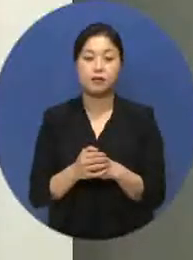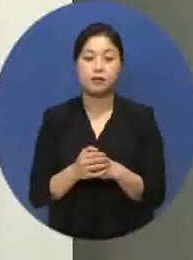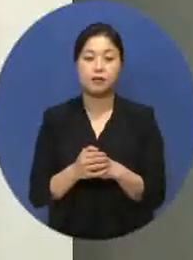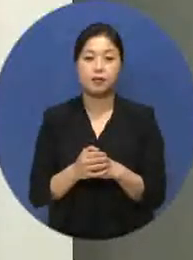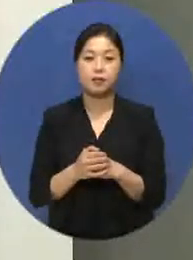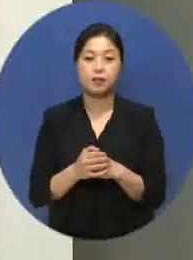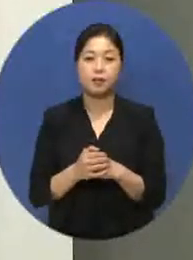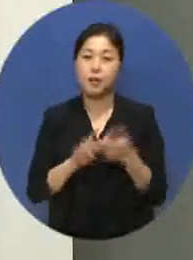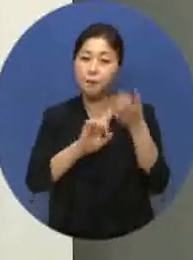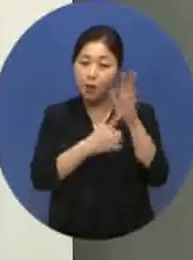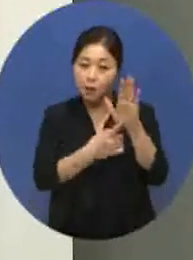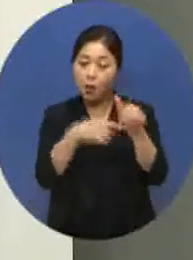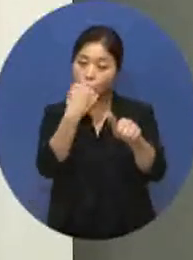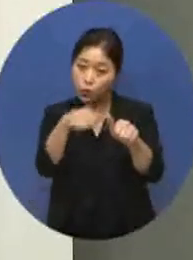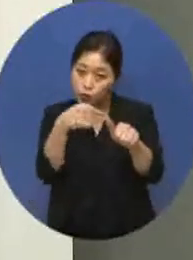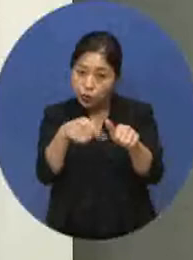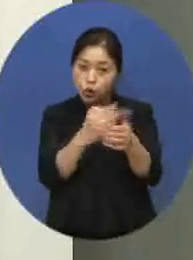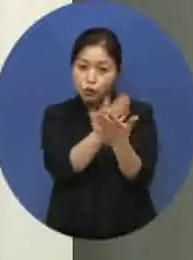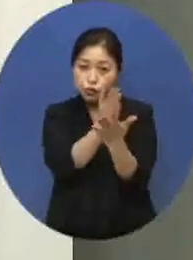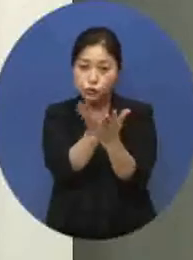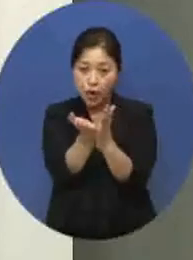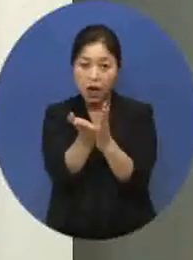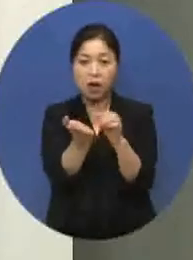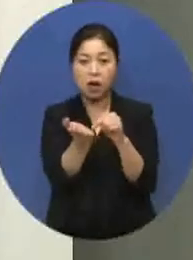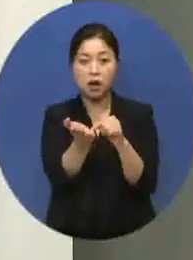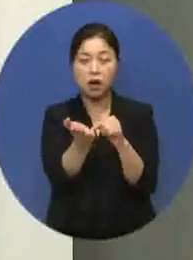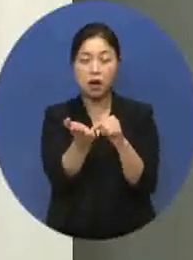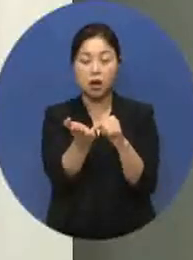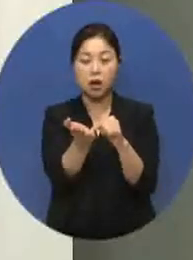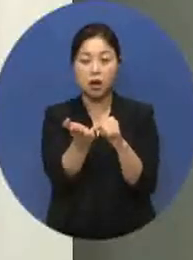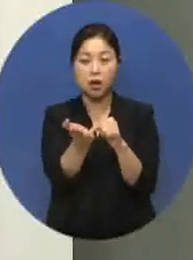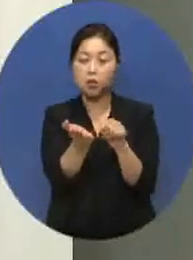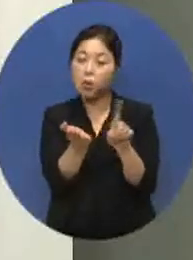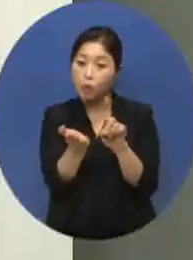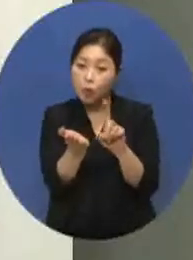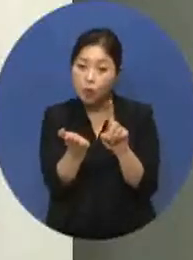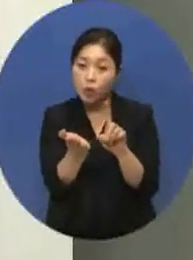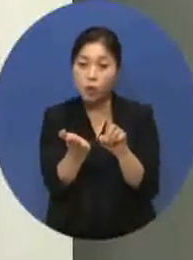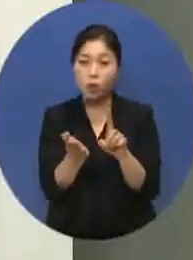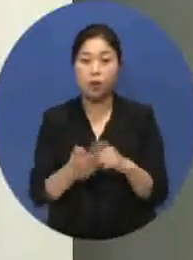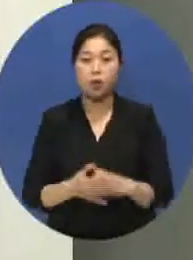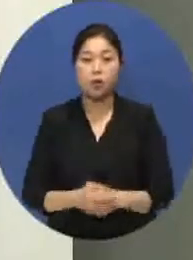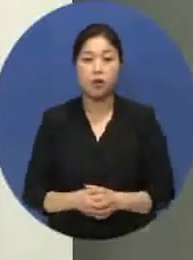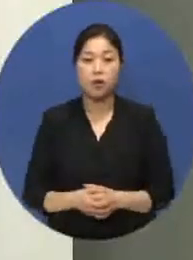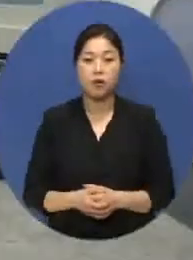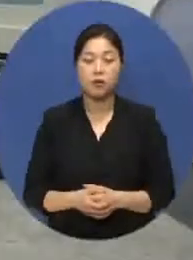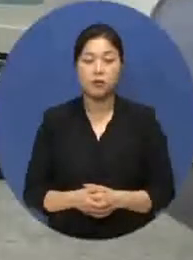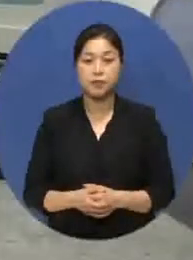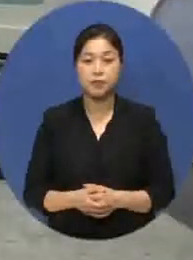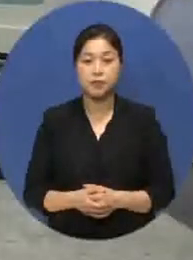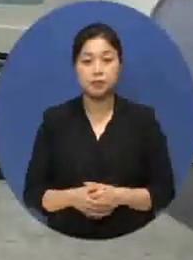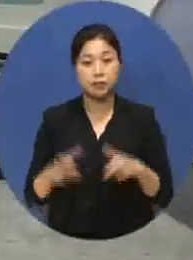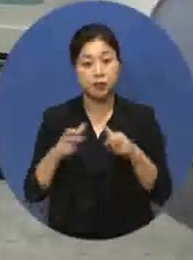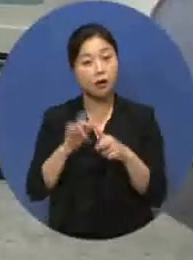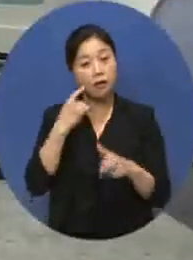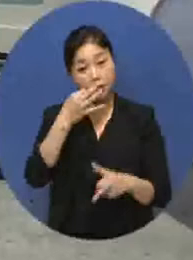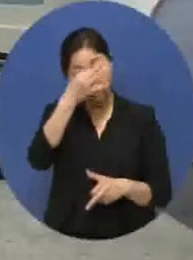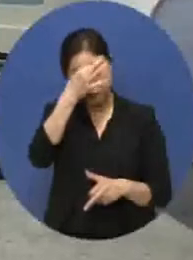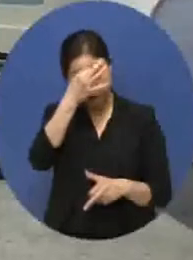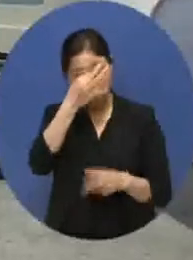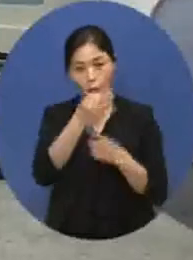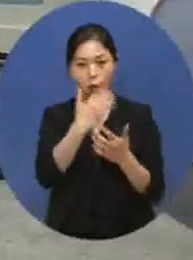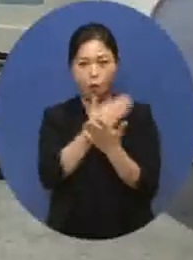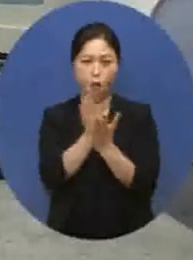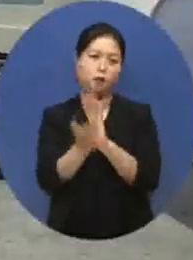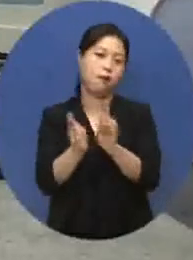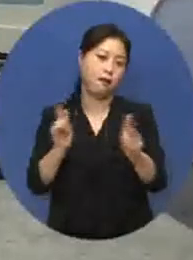어떻게 발표나 또는 예, 예. 교육이나 하는지. 예, 근데 장애 예술도 장르가